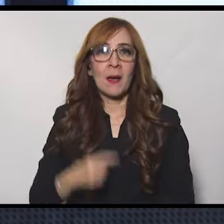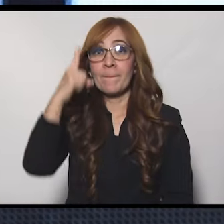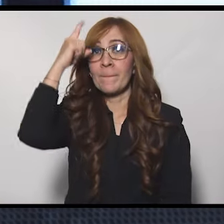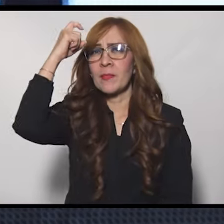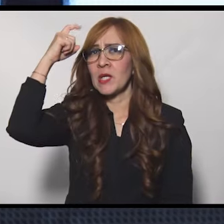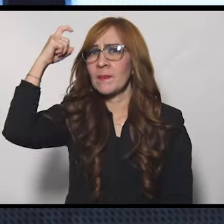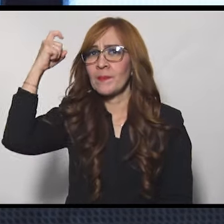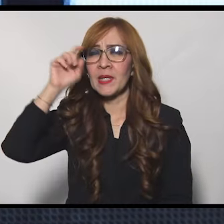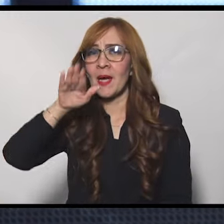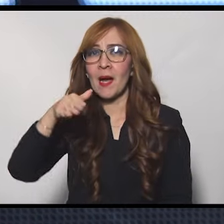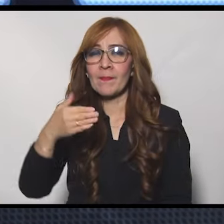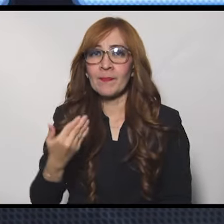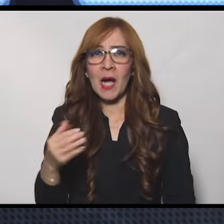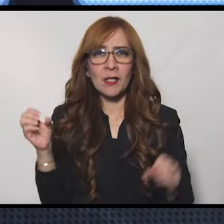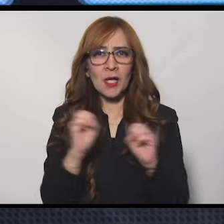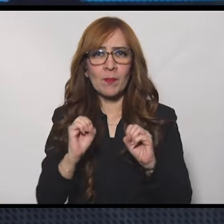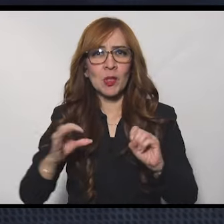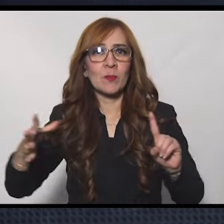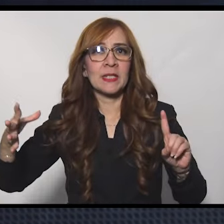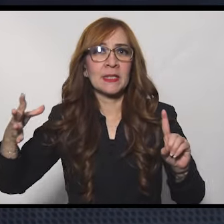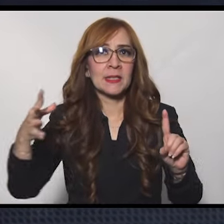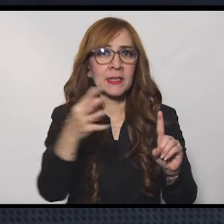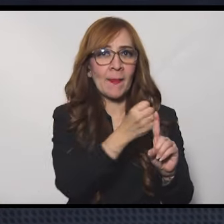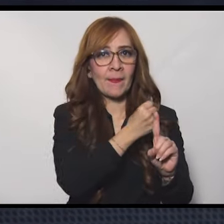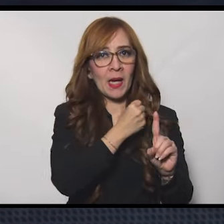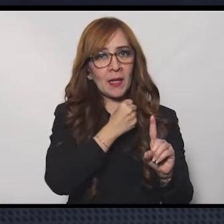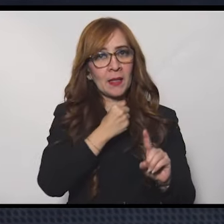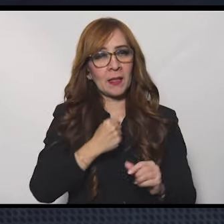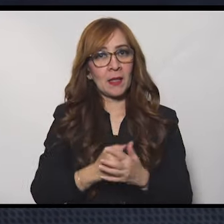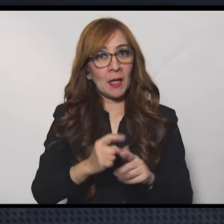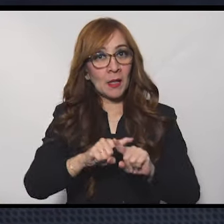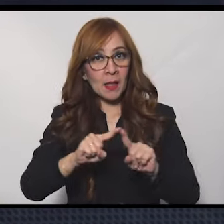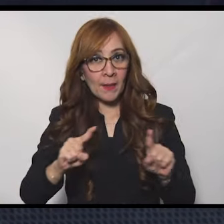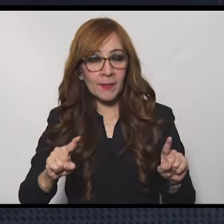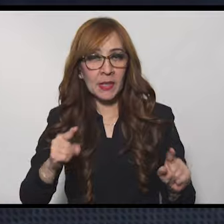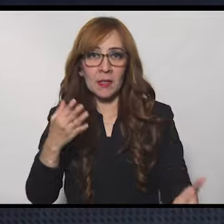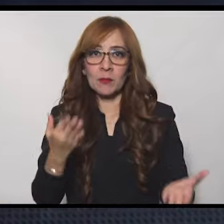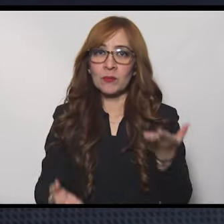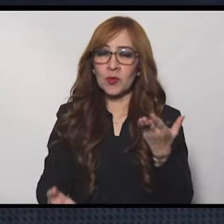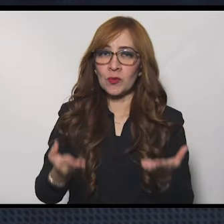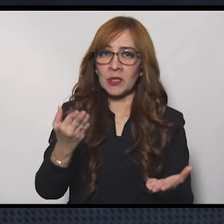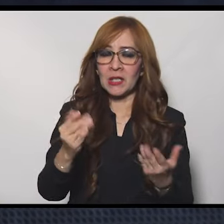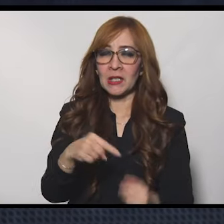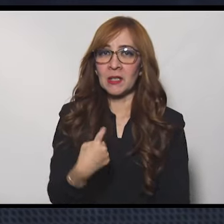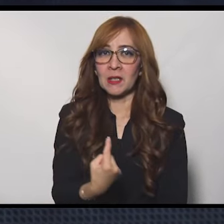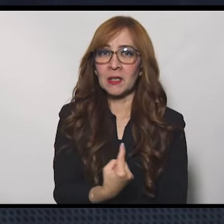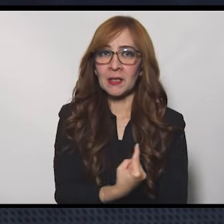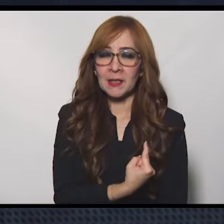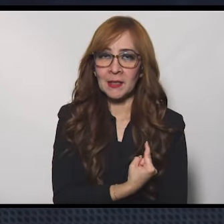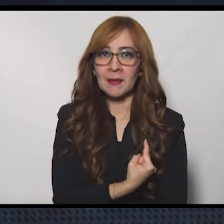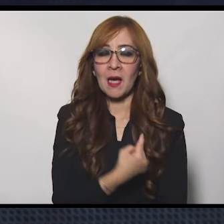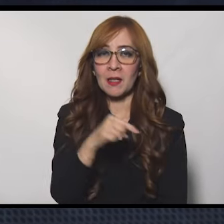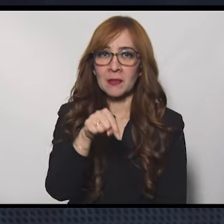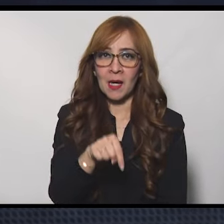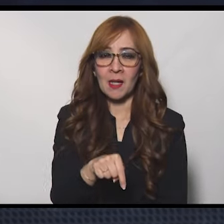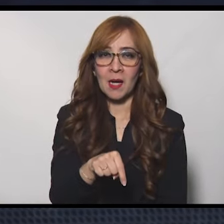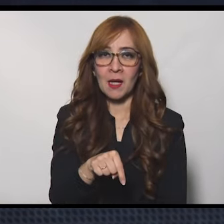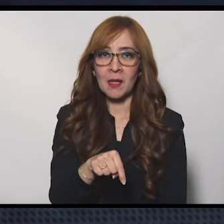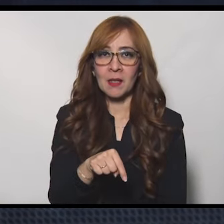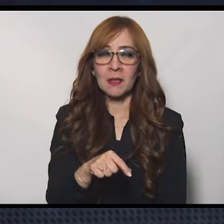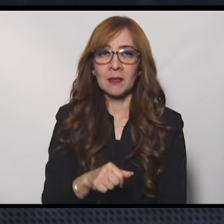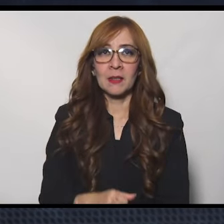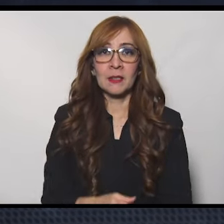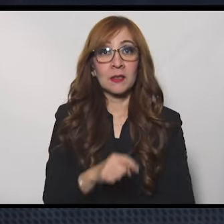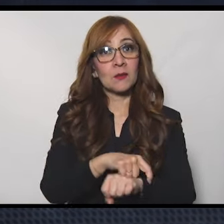Mimpian apa yang belum kita gapai. Tapi mungkin kita saat ini lagi